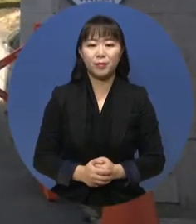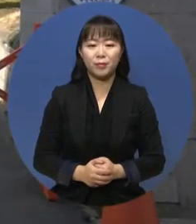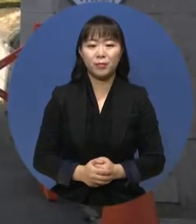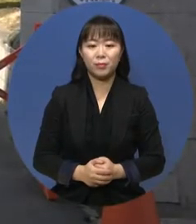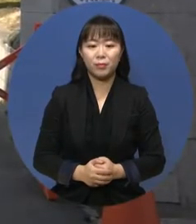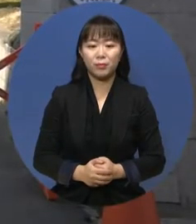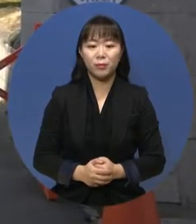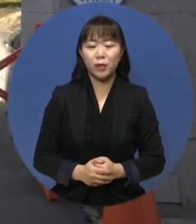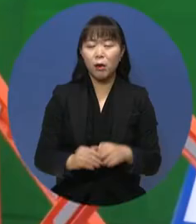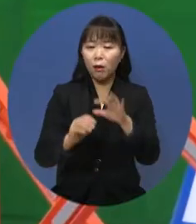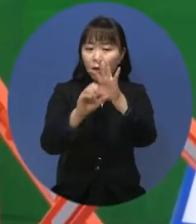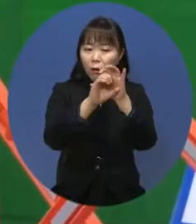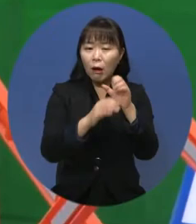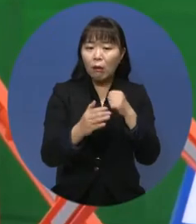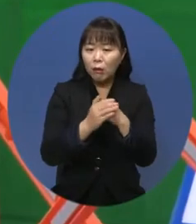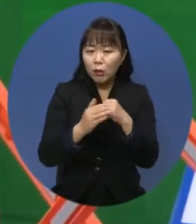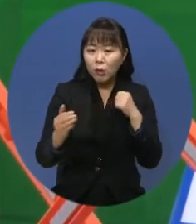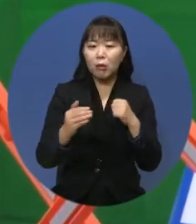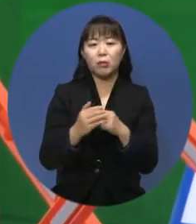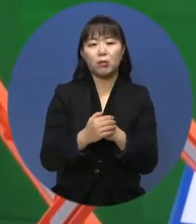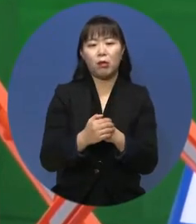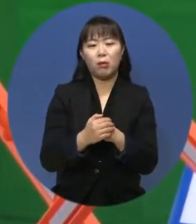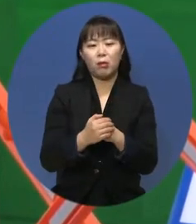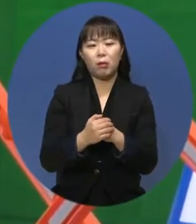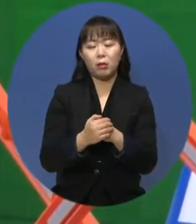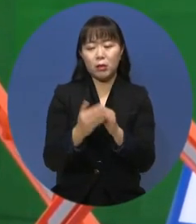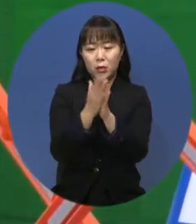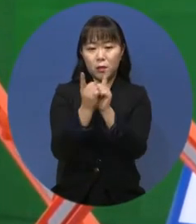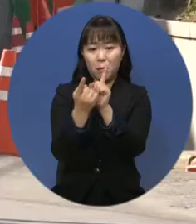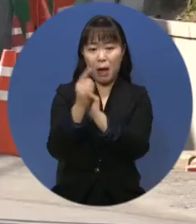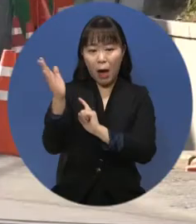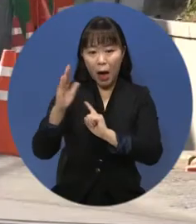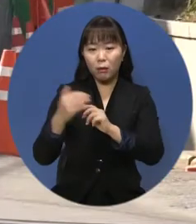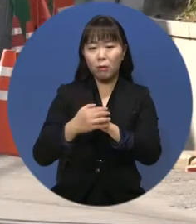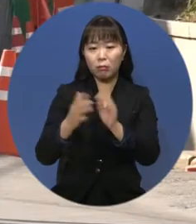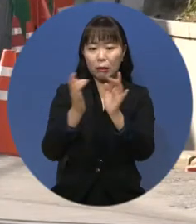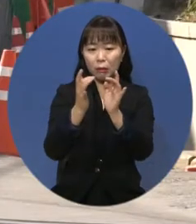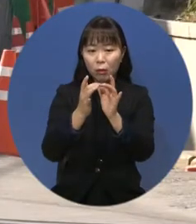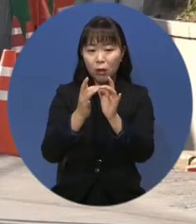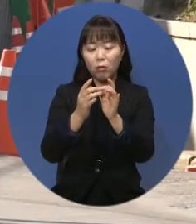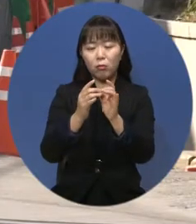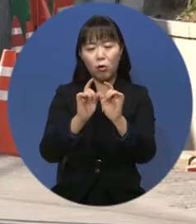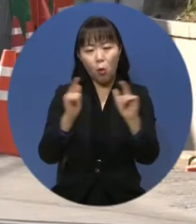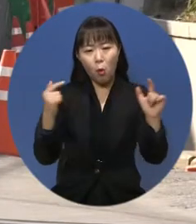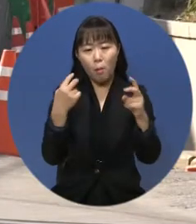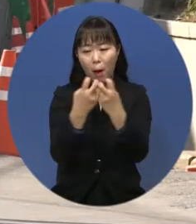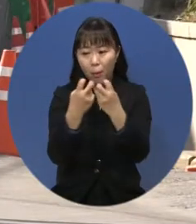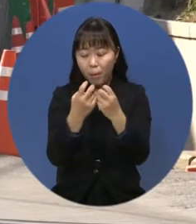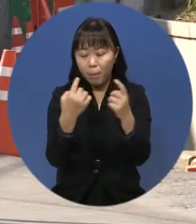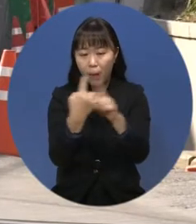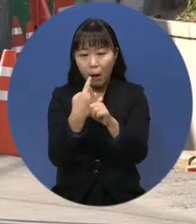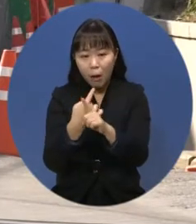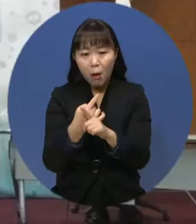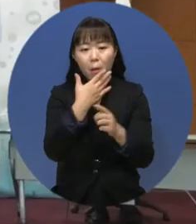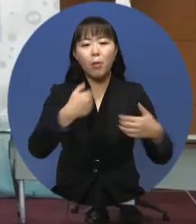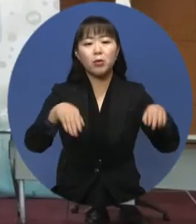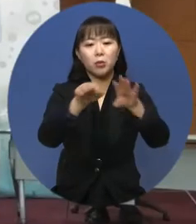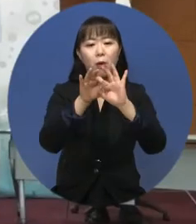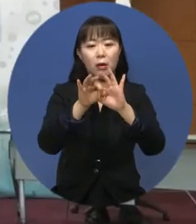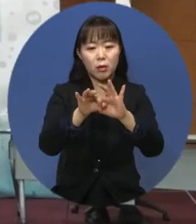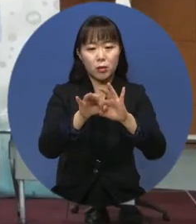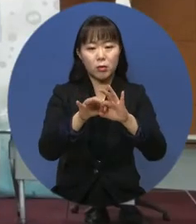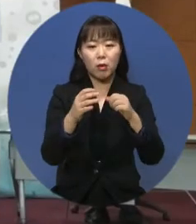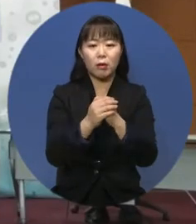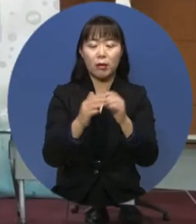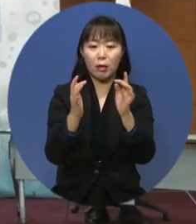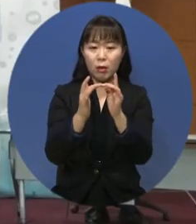코로 날 그로 인해 비데 맨 접촉 방식으로 일상 생활이 바뀐 가운데 복지 관련 단체들이 비대면